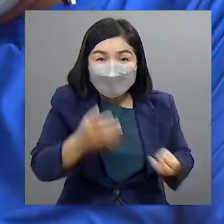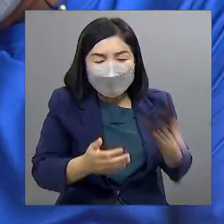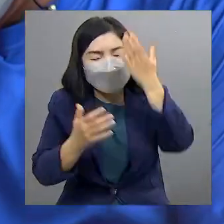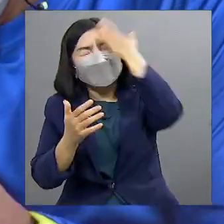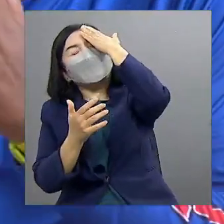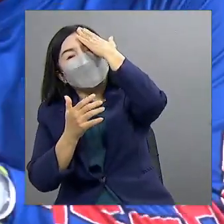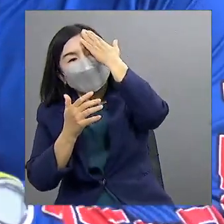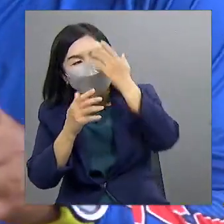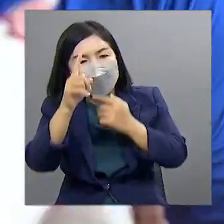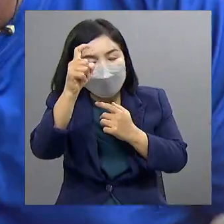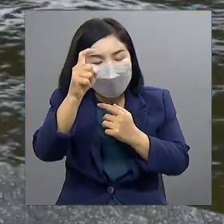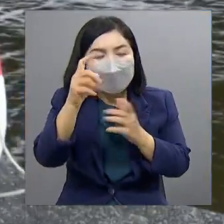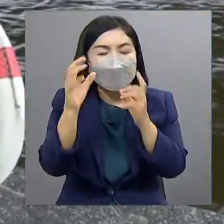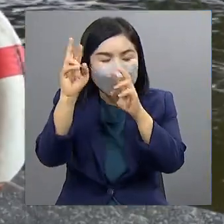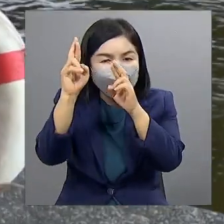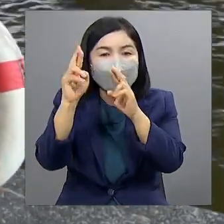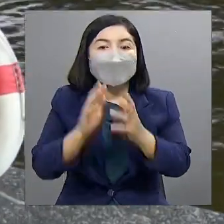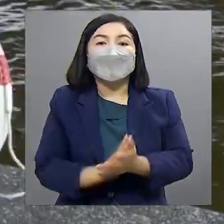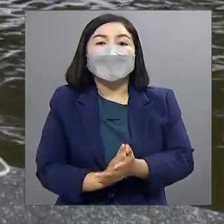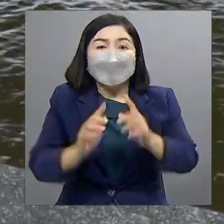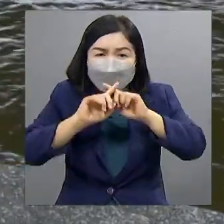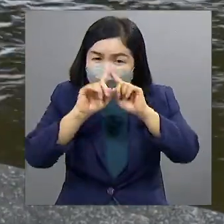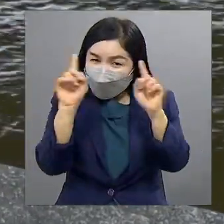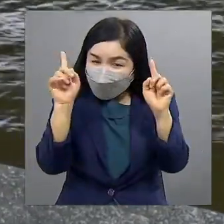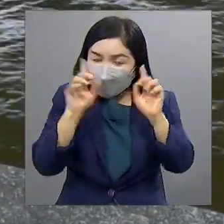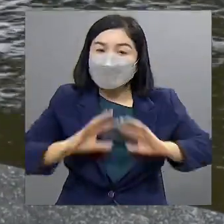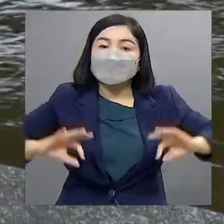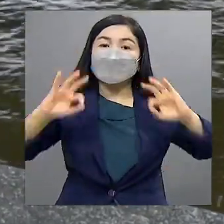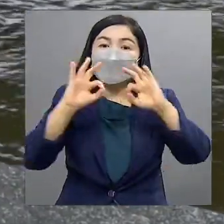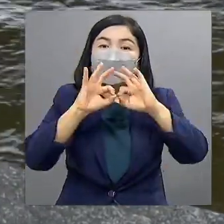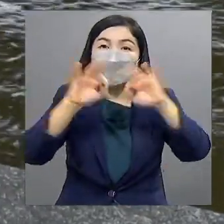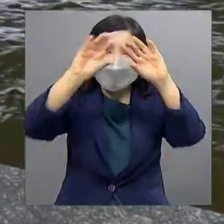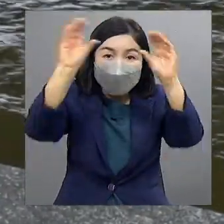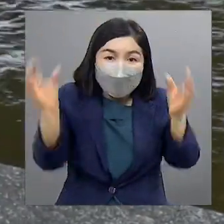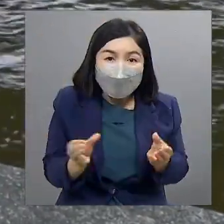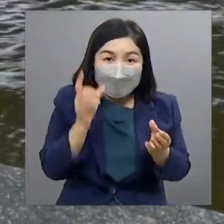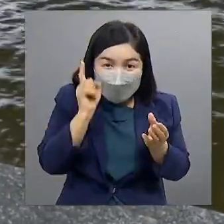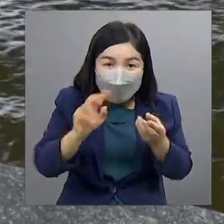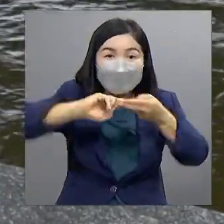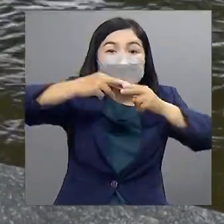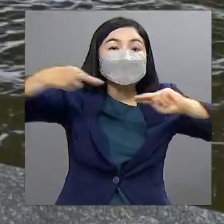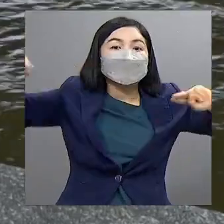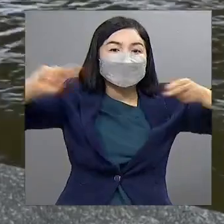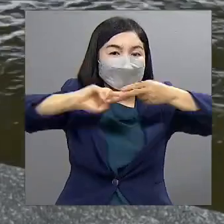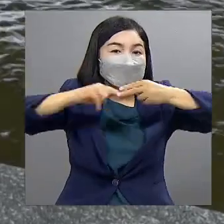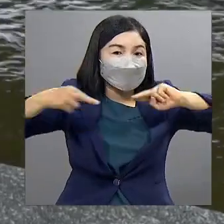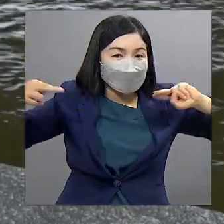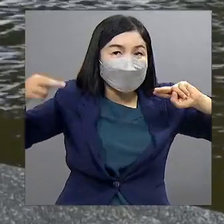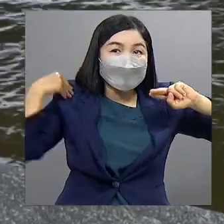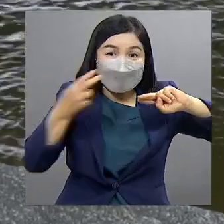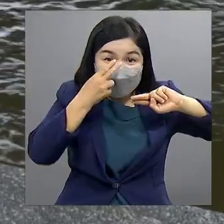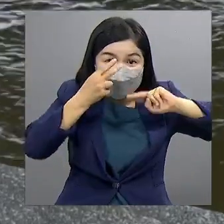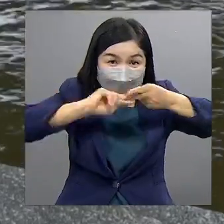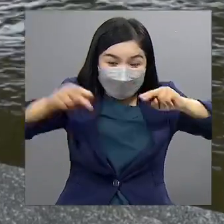ยแค่นั้นเองครับแต่ข้อสำคัญหลักของยางโฟมมันต้องมีเชือกด้วยที่ท่าเรือเขาจะมีเชือกมัดไว้ให้ต่างหากเ